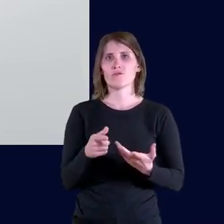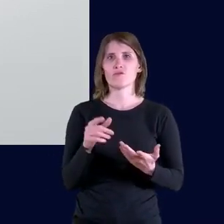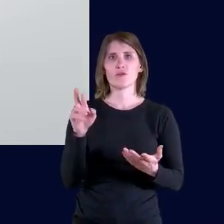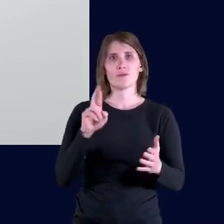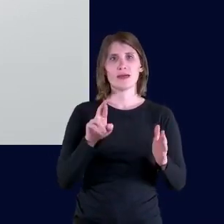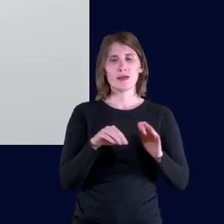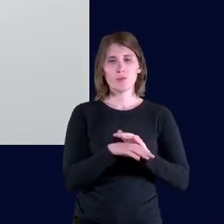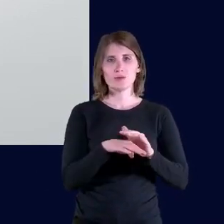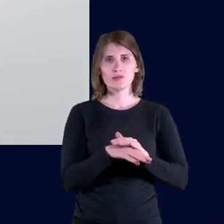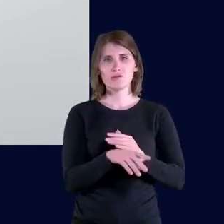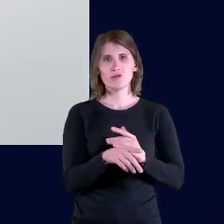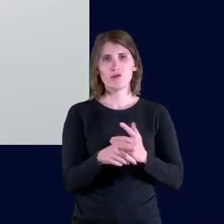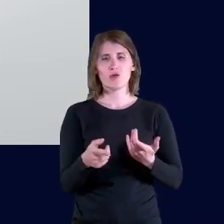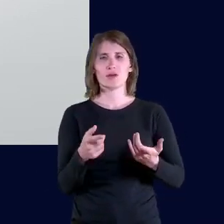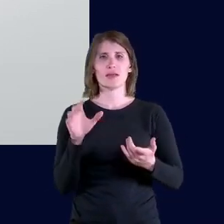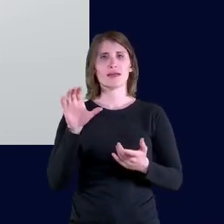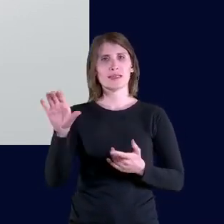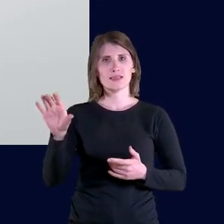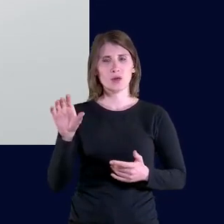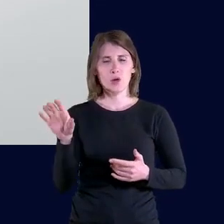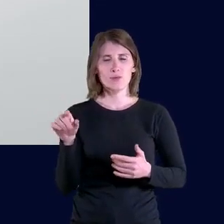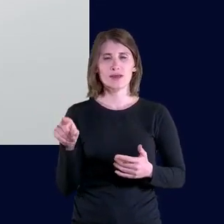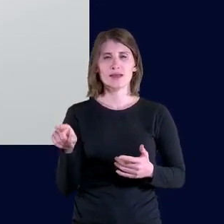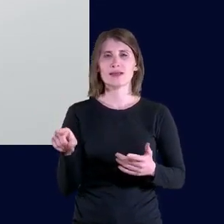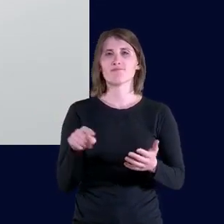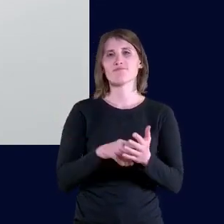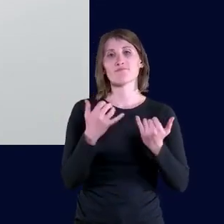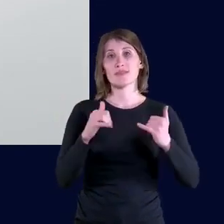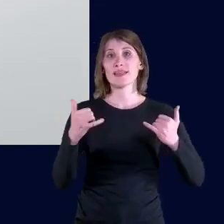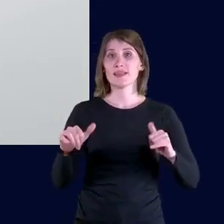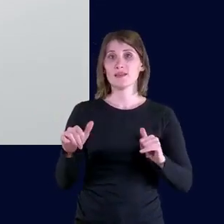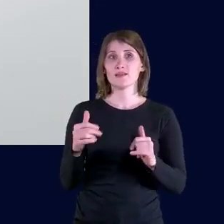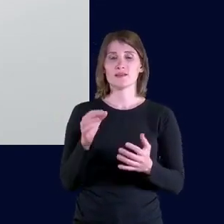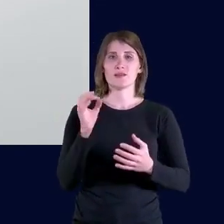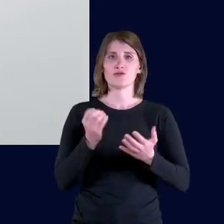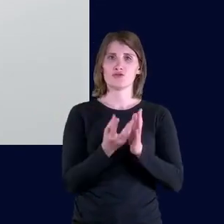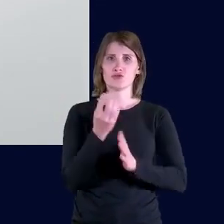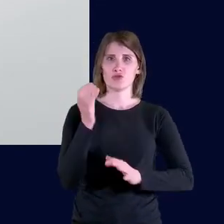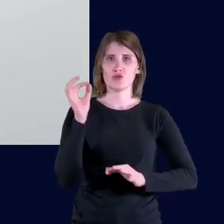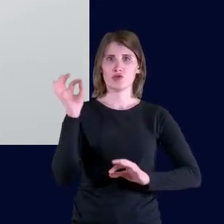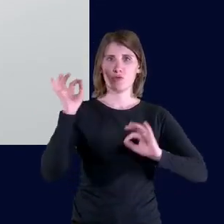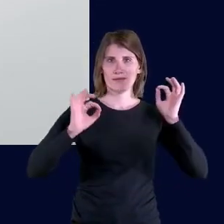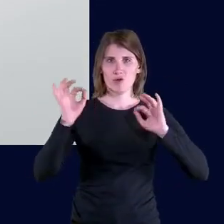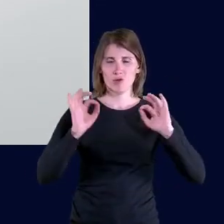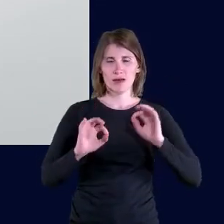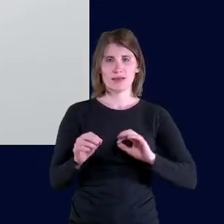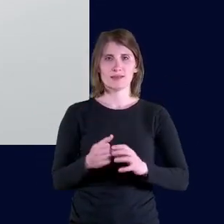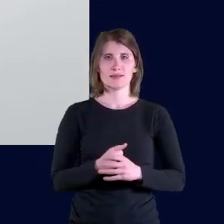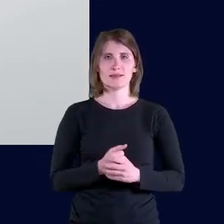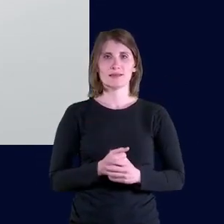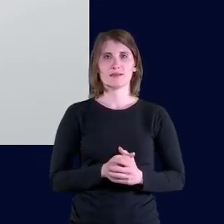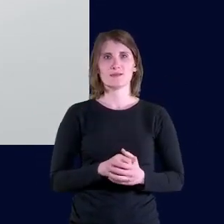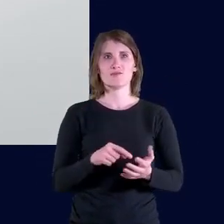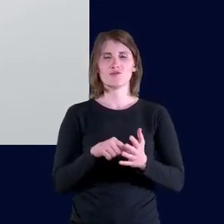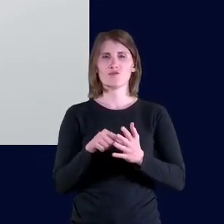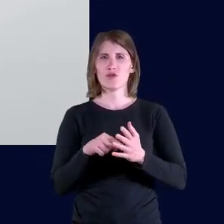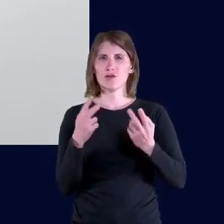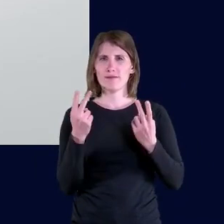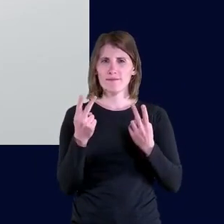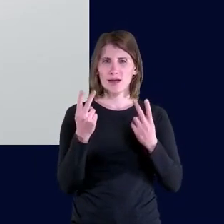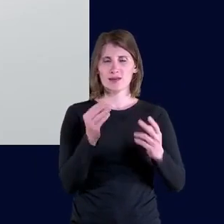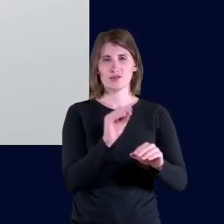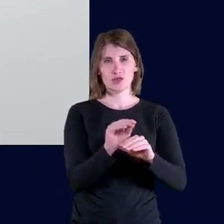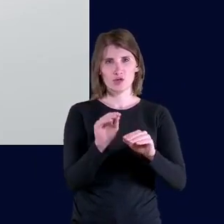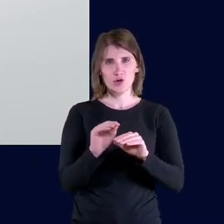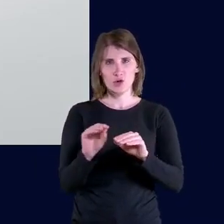repozytoriach przeróżnych innych źródłach informacji to jak bardzo Zresztą